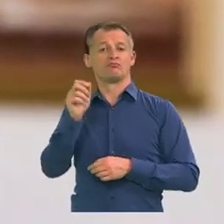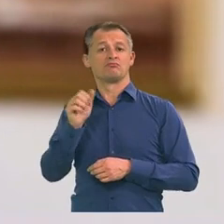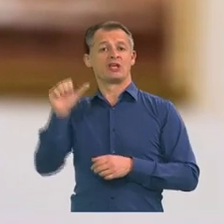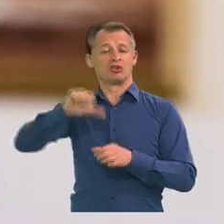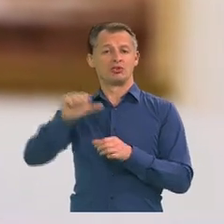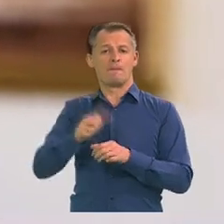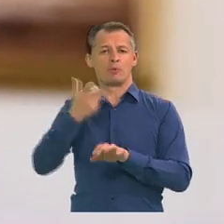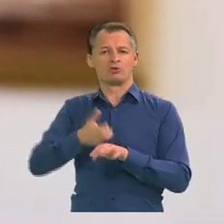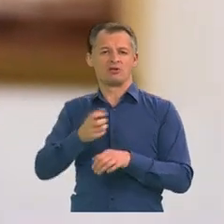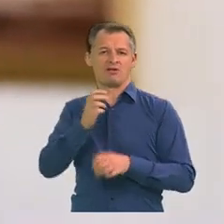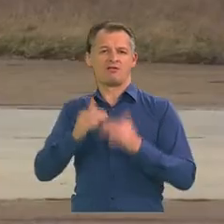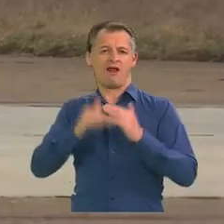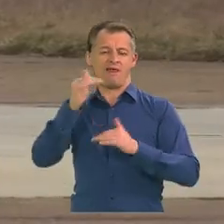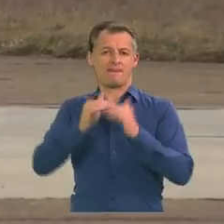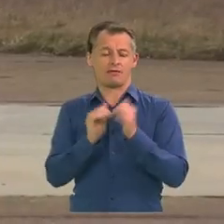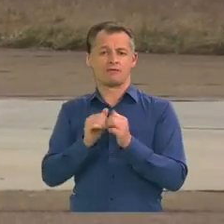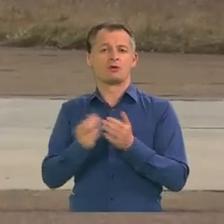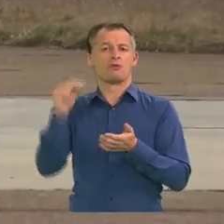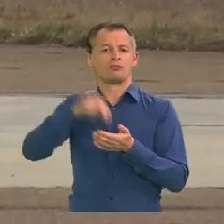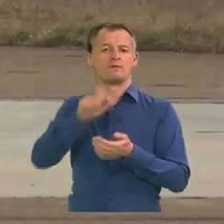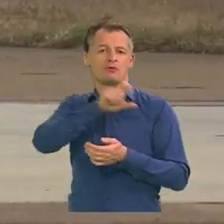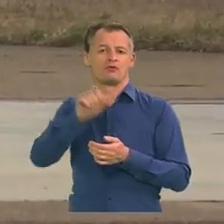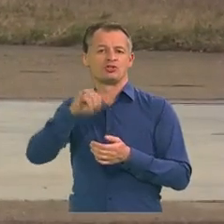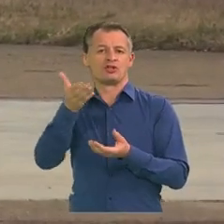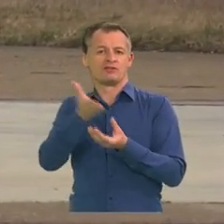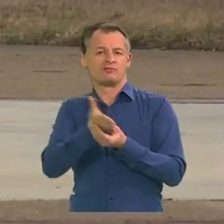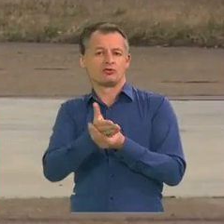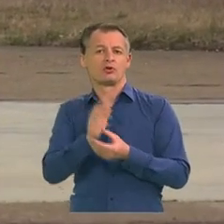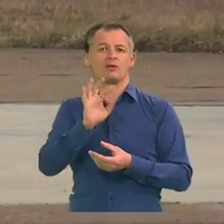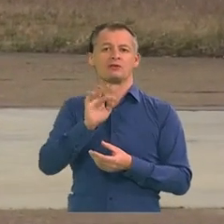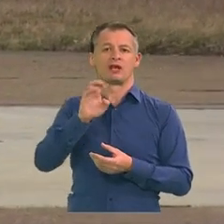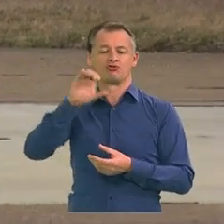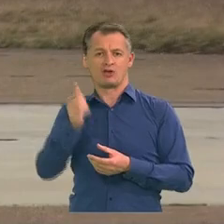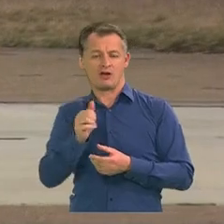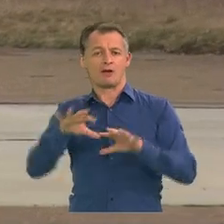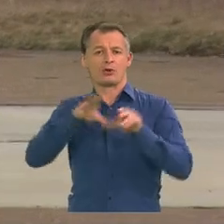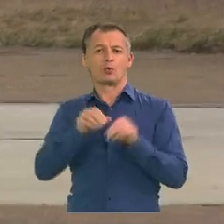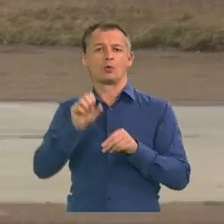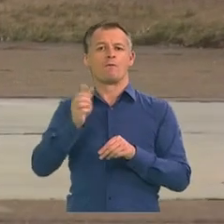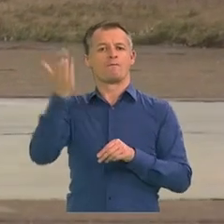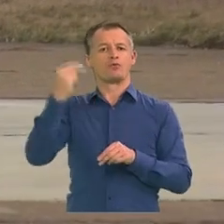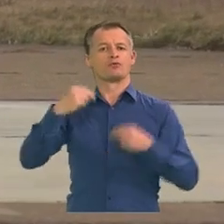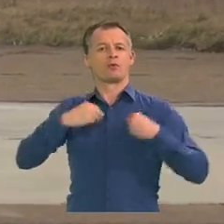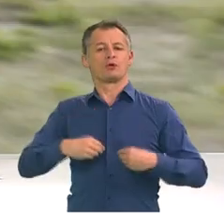calitate Ministerului Apărării, a fost inculpat și în dosarul Tracia Sesoft, alături de fostul deputat Sebastian Ghiță.